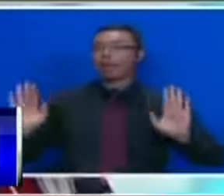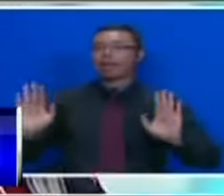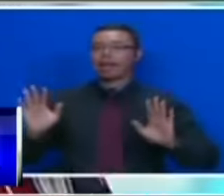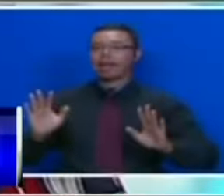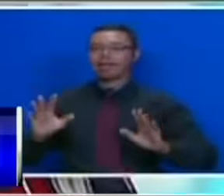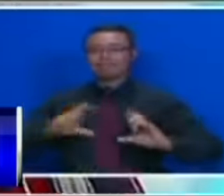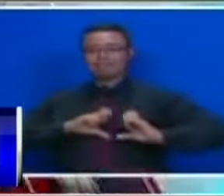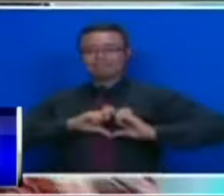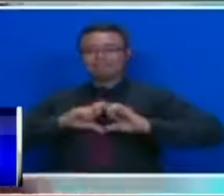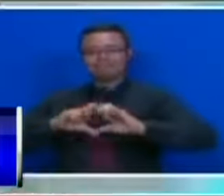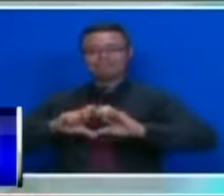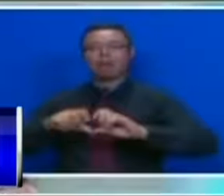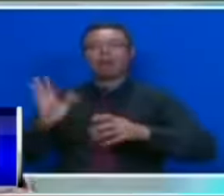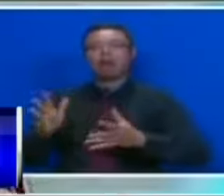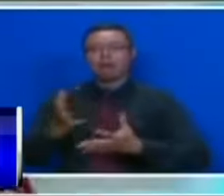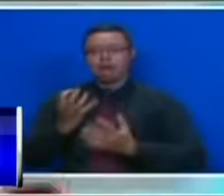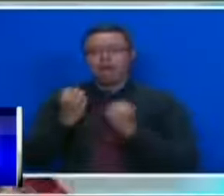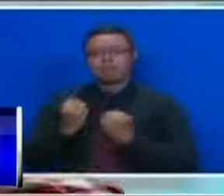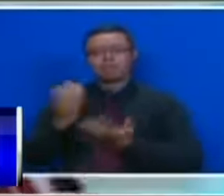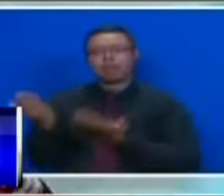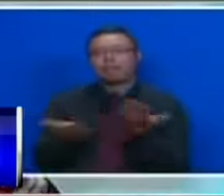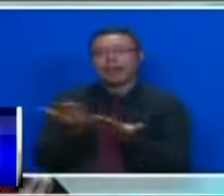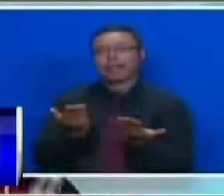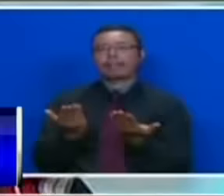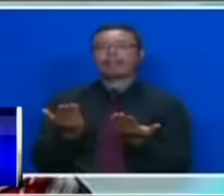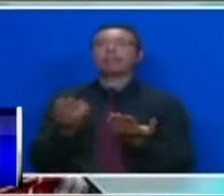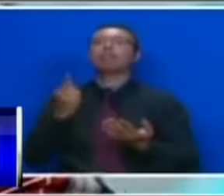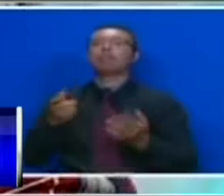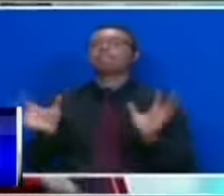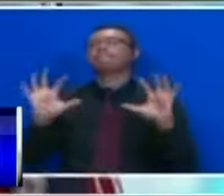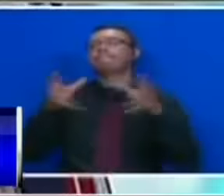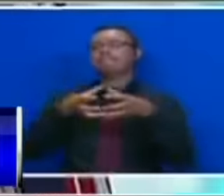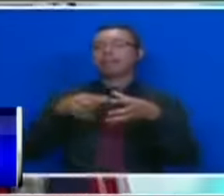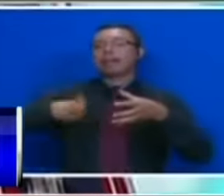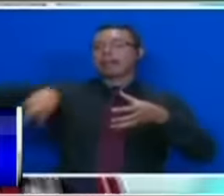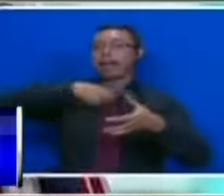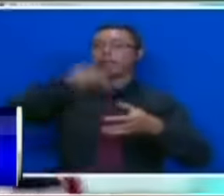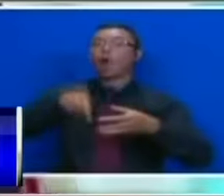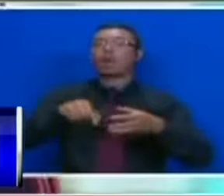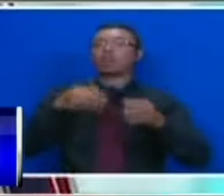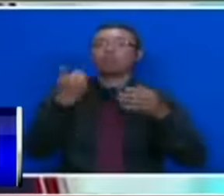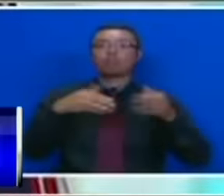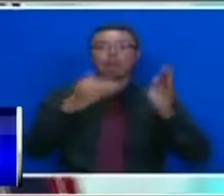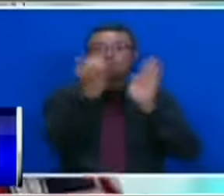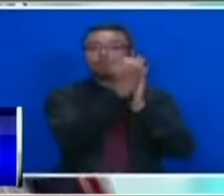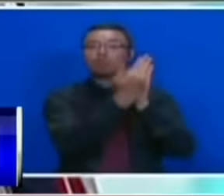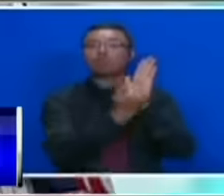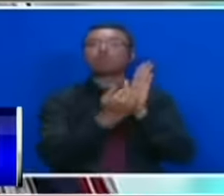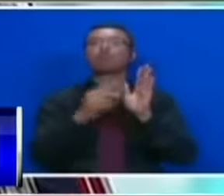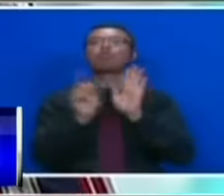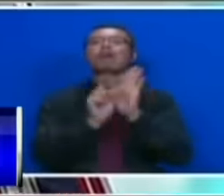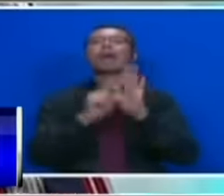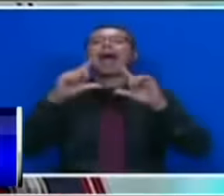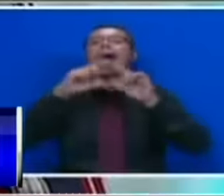empati, hasrat yang melayani akan terbentuk. Kami adalah orang yang menyusun undang-undang aparatur sipil